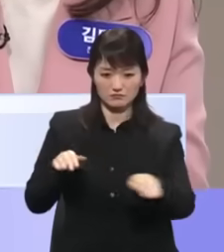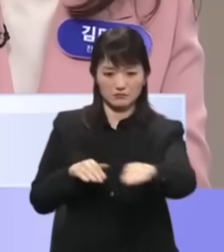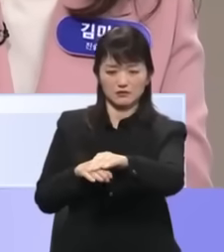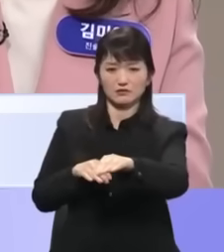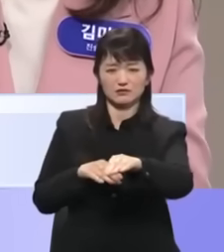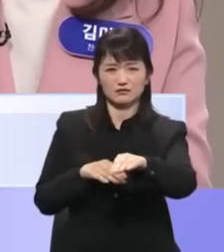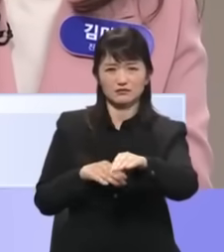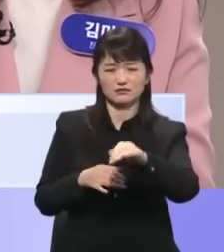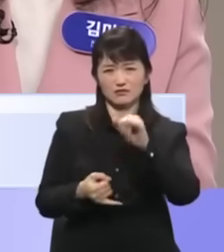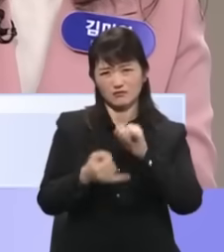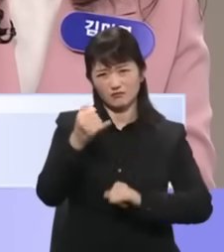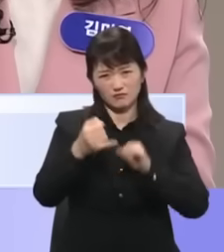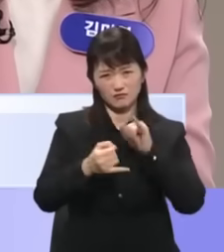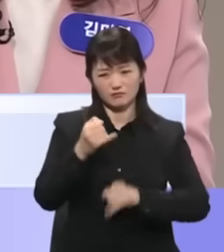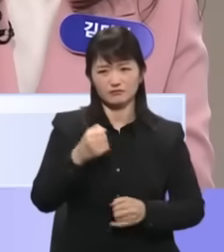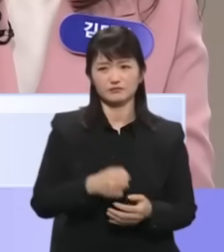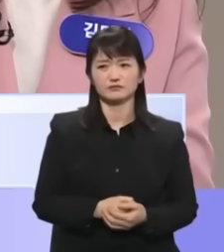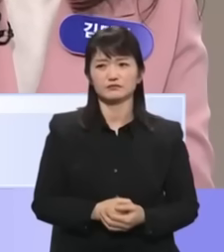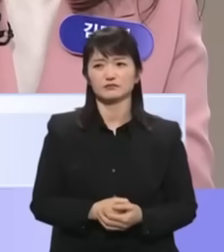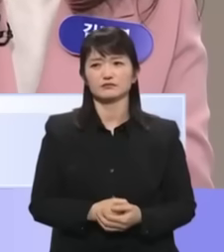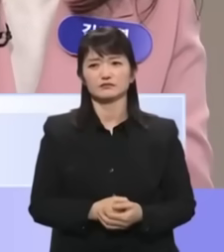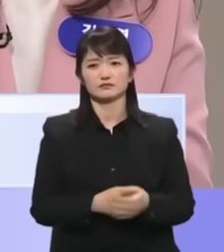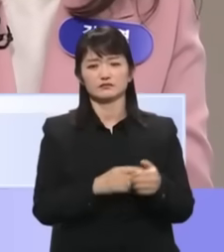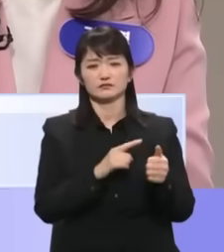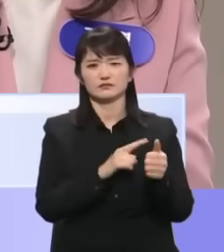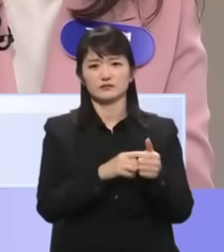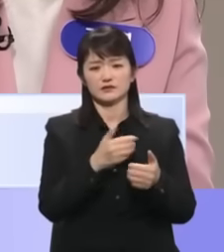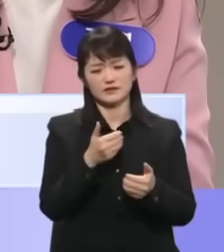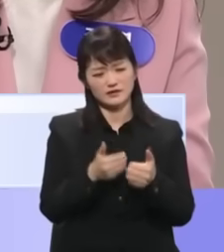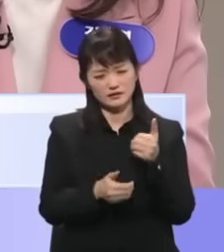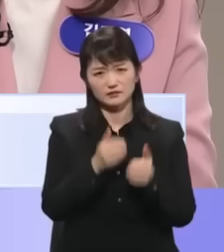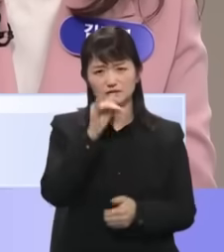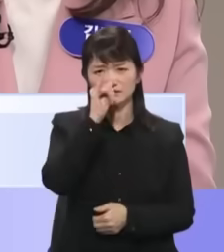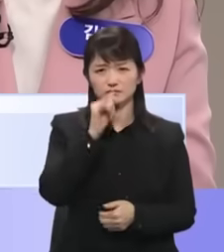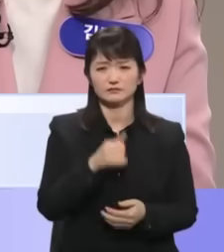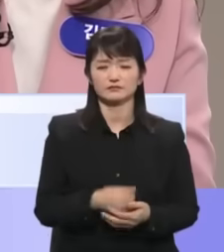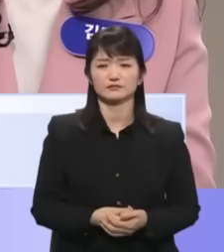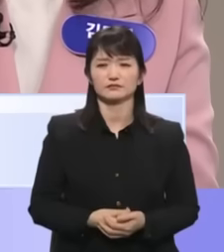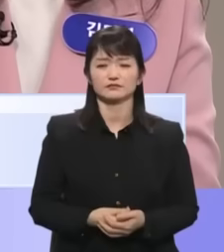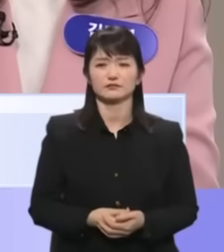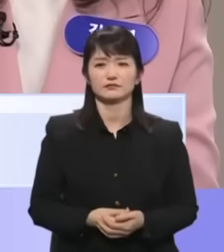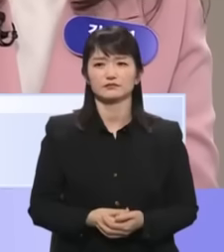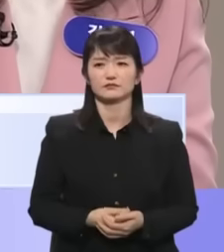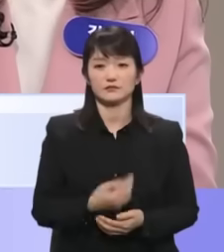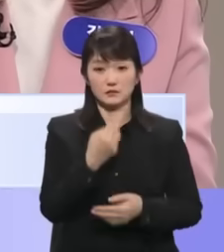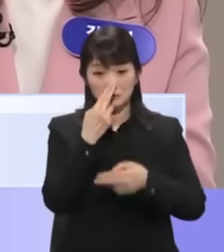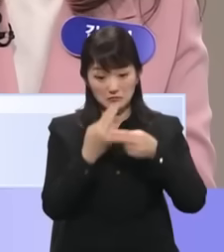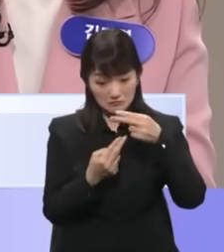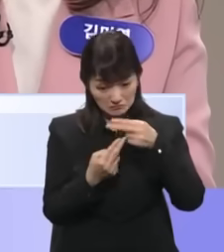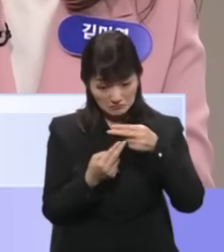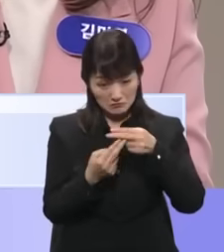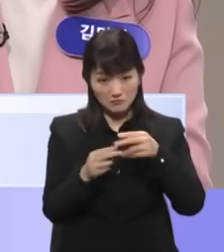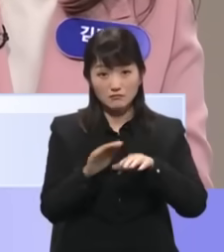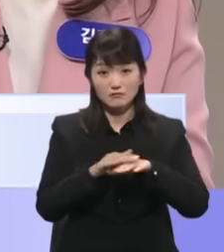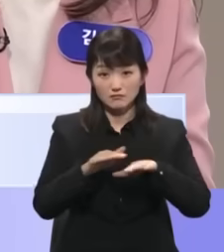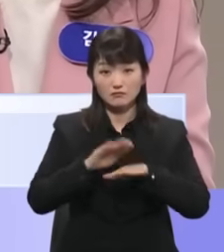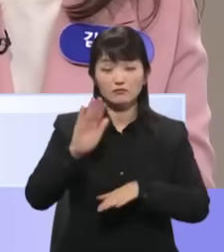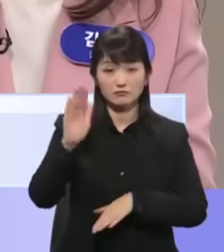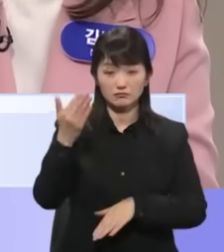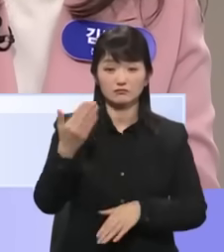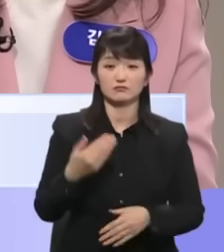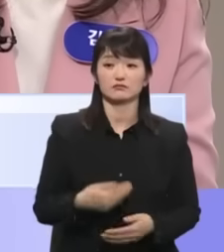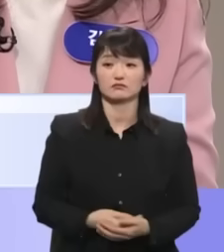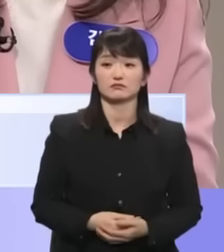보면 어떤 갈등 속에 놓여져 있을 가능성이 있었고 이것이 뭐 보험 처리를 하면 된다라고 이야기를 하고 있기